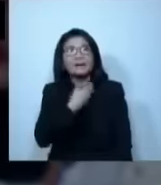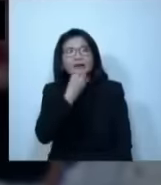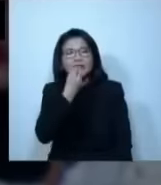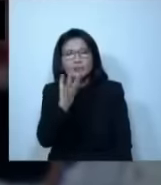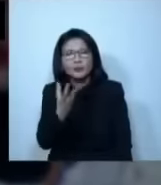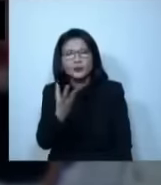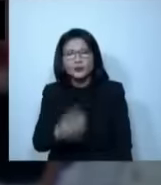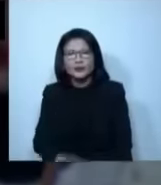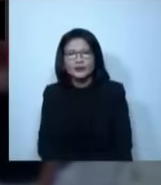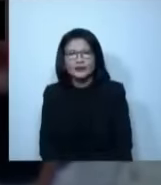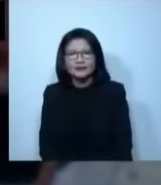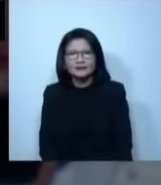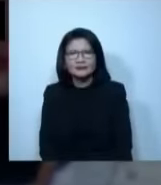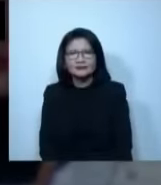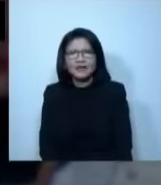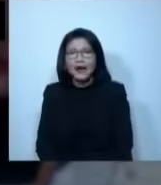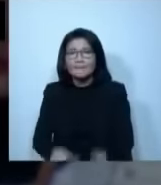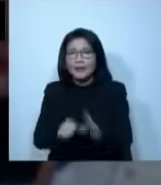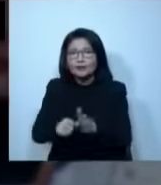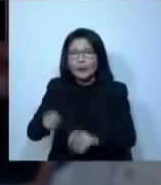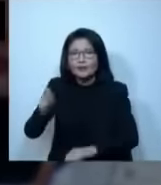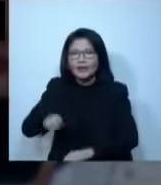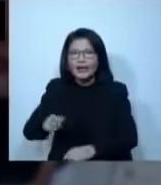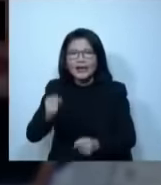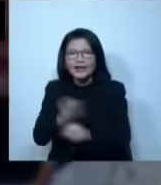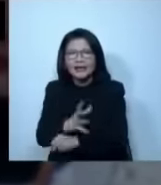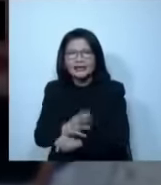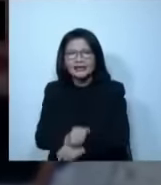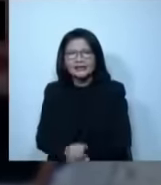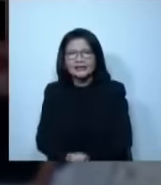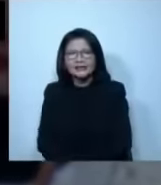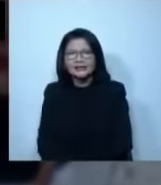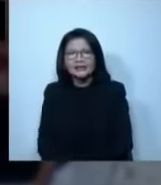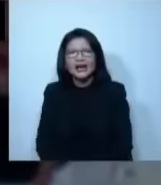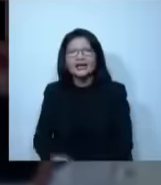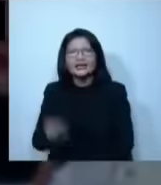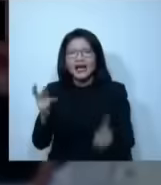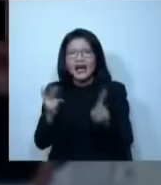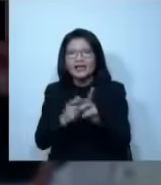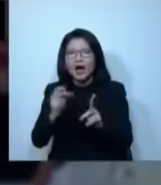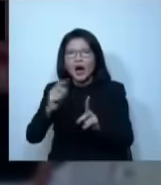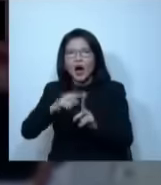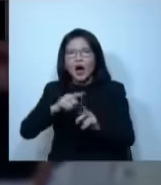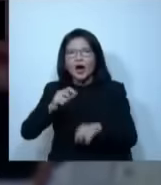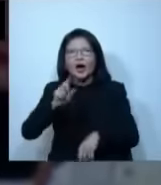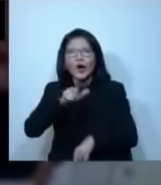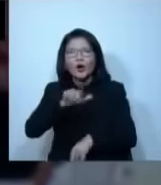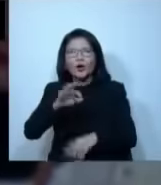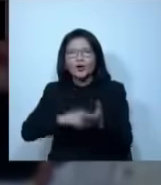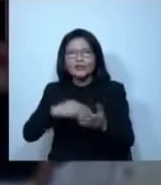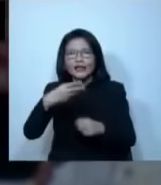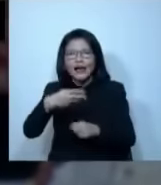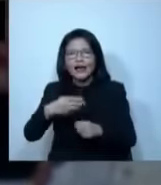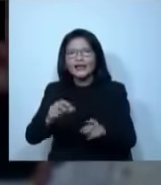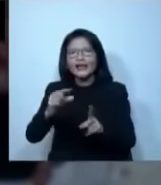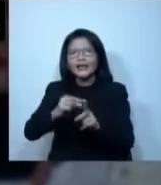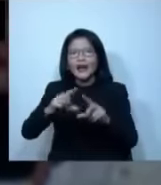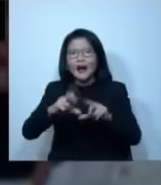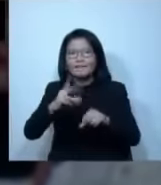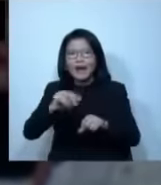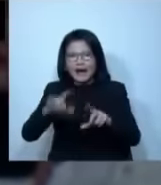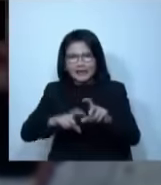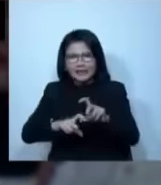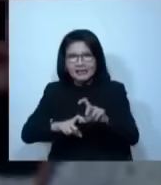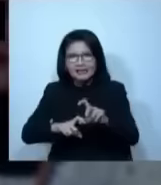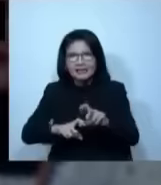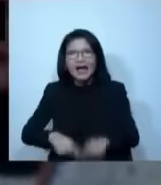sebagai, istilah yang kami gunakan adalah Hotline Paris, itu namanya kira-kira. Nah, dengan cara begitu, maka